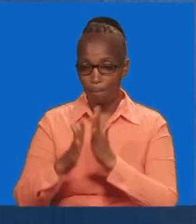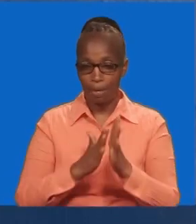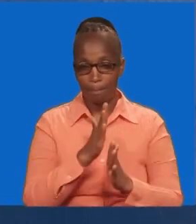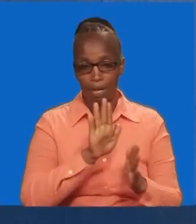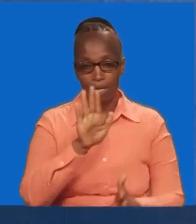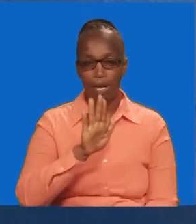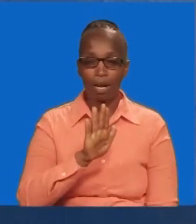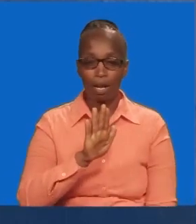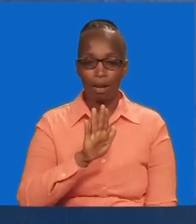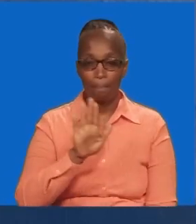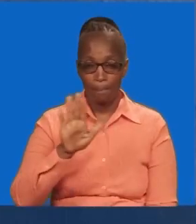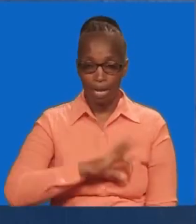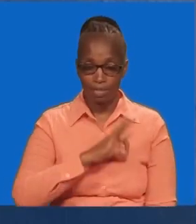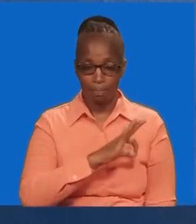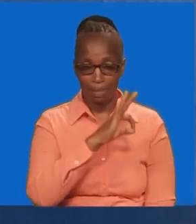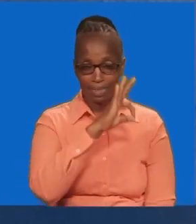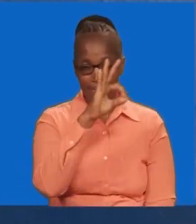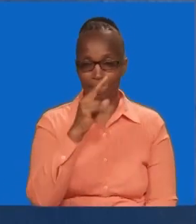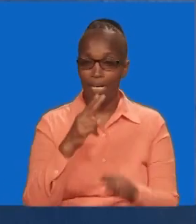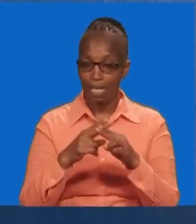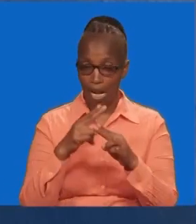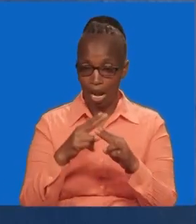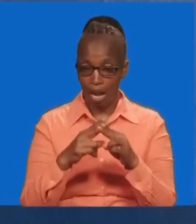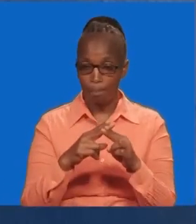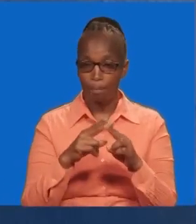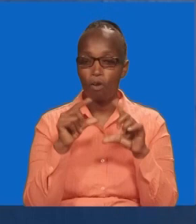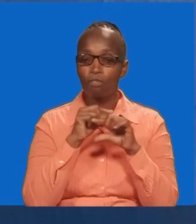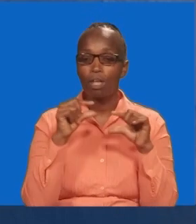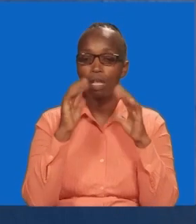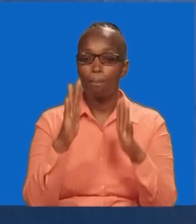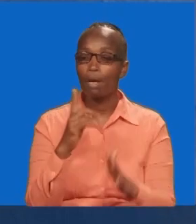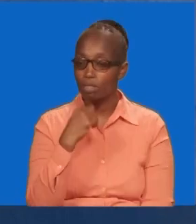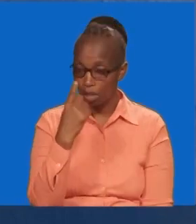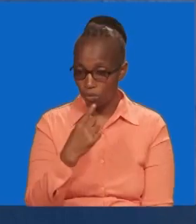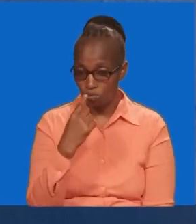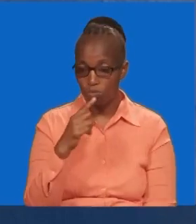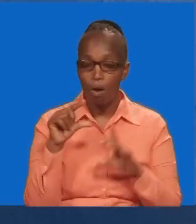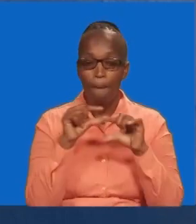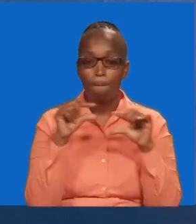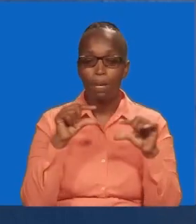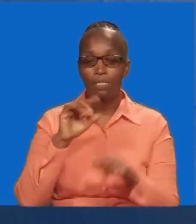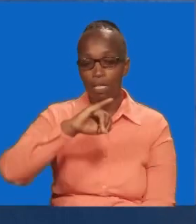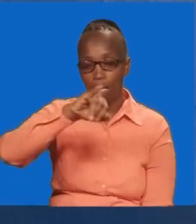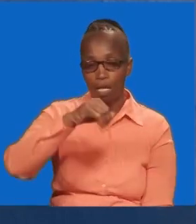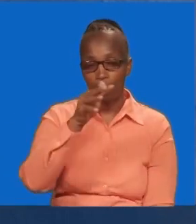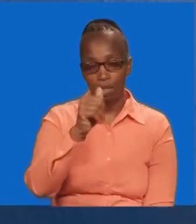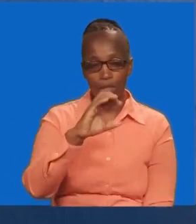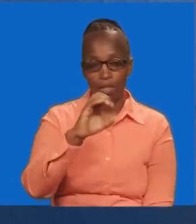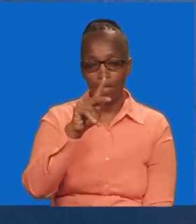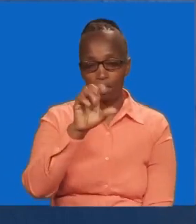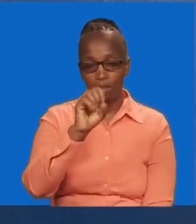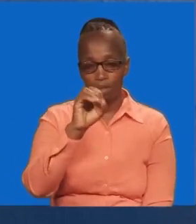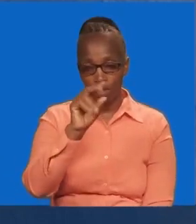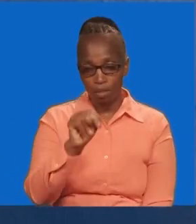na kumwandaa ni kwa sababu yetu si mwingine bali ni Pastor Jackson Mutinda kutoka kanisa la